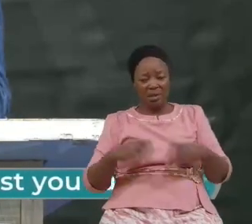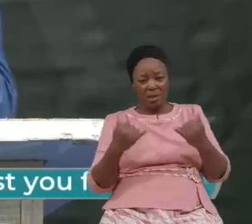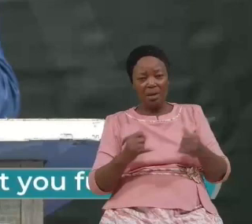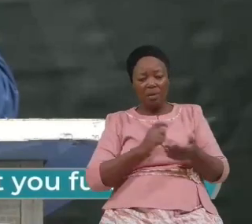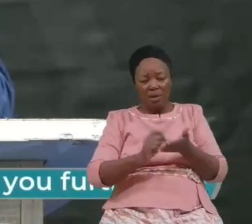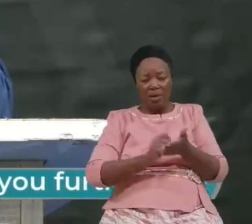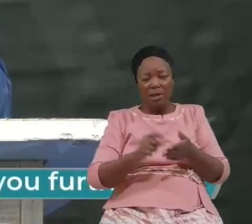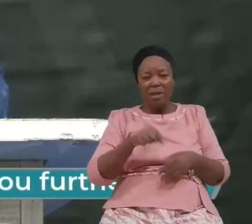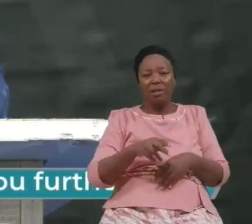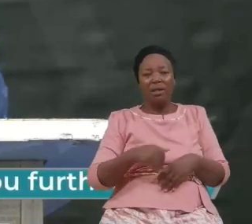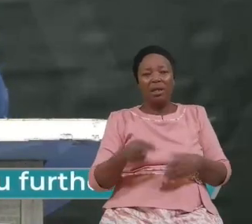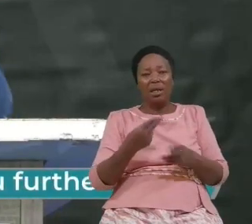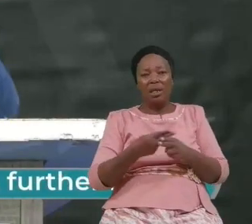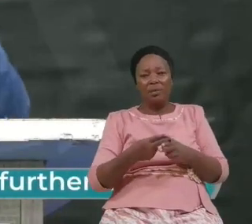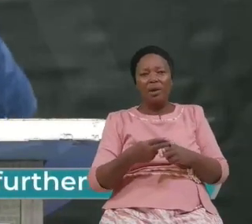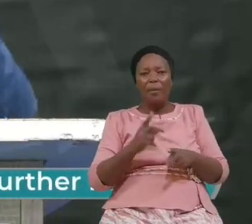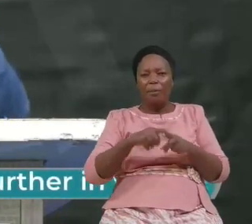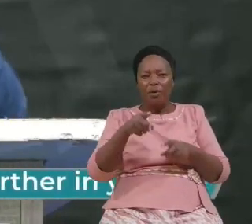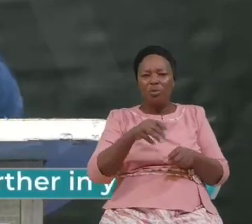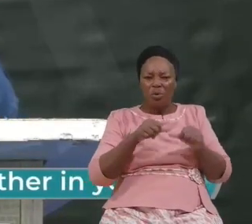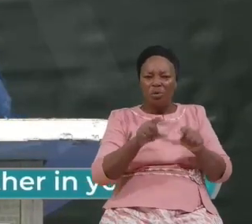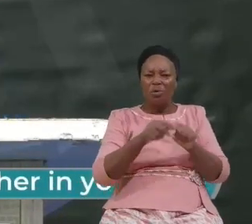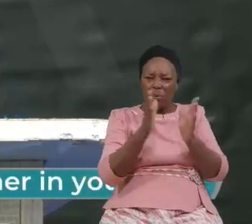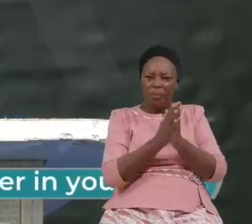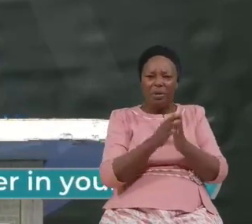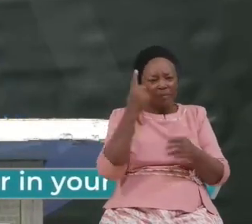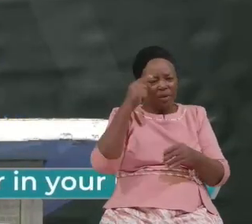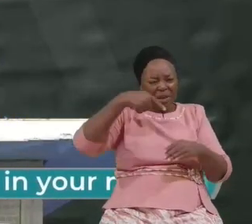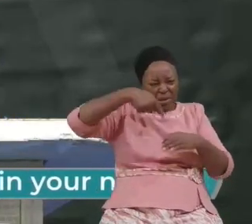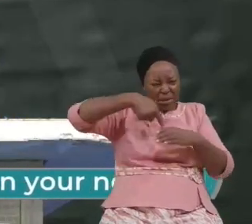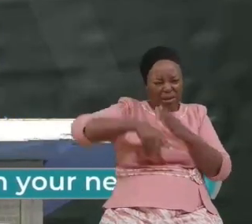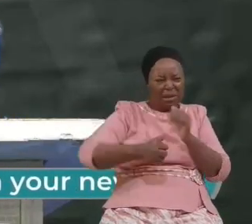l'expérience plus grande dans le Seigneur